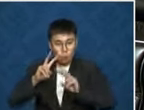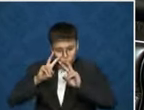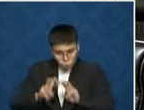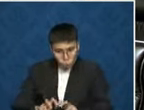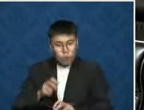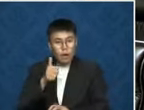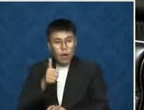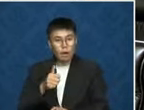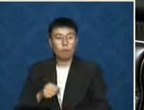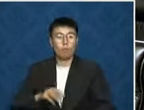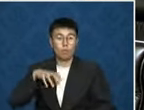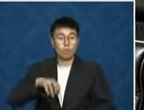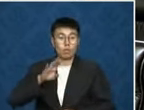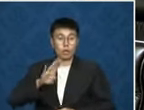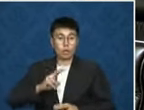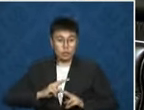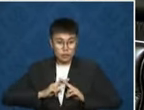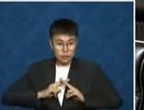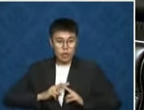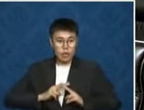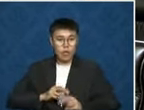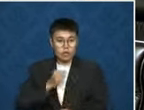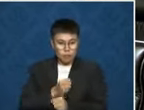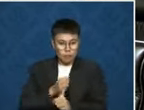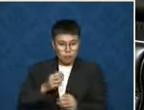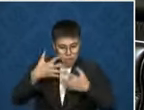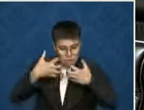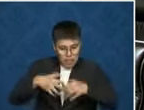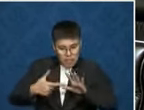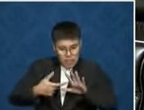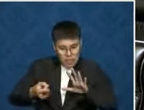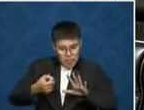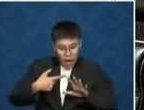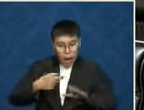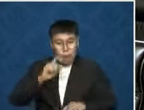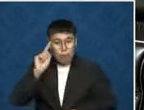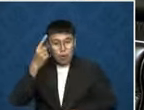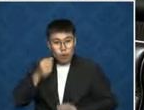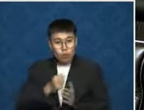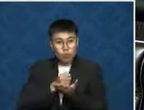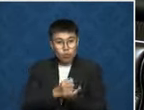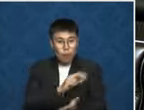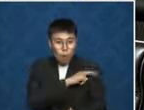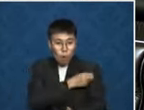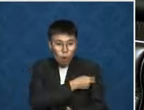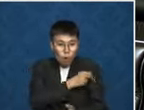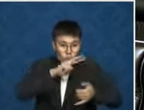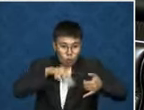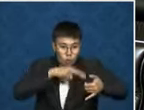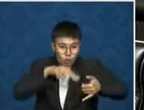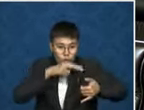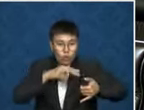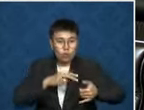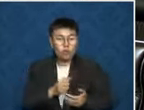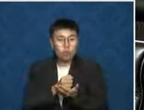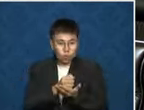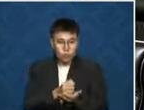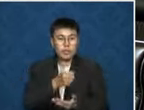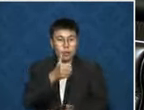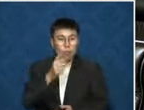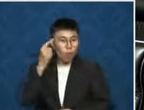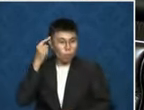ครับบริษัทเอกชนเองก็สามารถเอาไปคิดค้นวิจัยผลิตยาใหม่ๆนะครับหรือว่าผลิต AI ที่ช่วยแพทย์ในการวินิจฉัยโรคได้นะครับอันนี้ก็จะเป็นอีกส่วนนึง